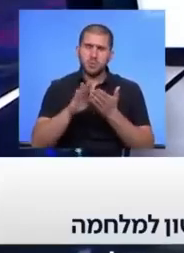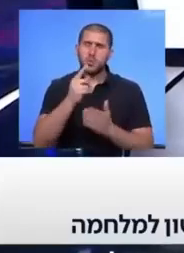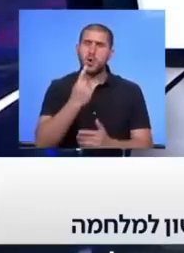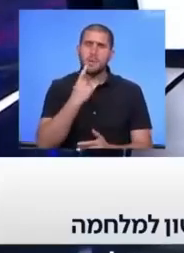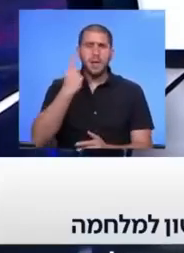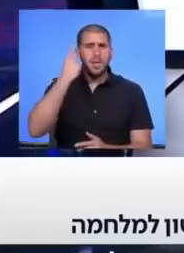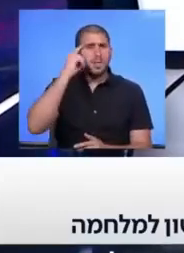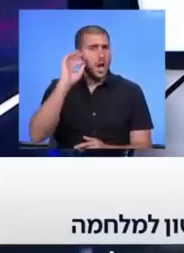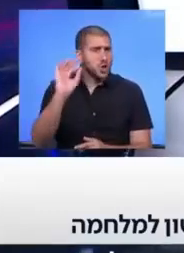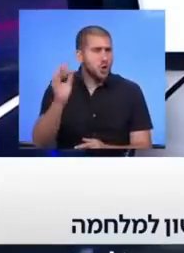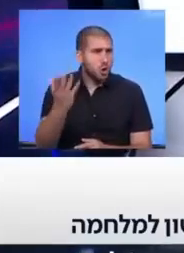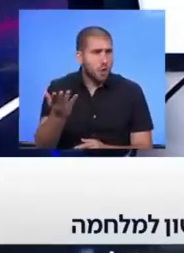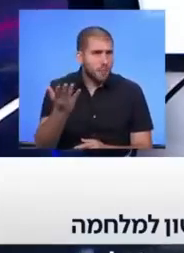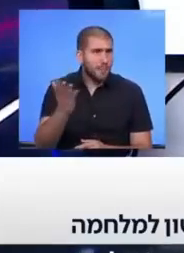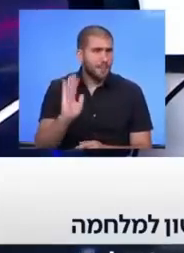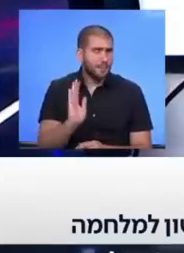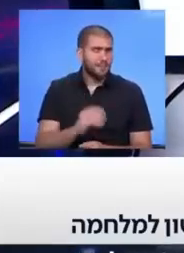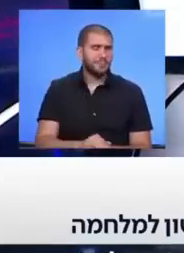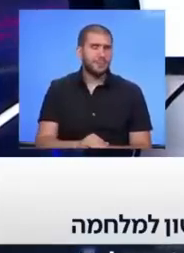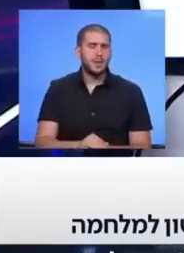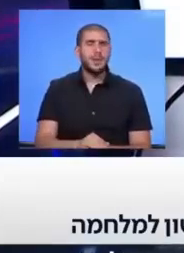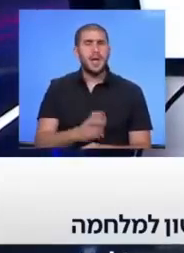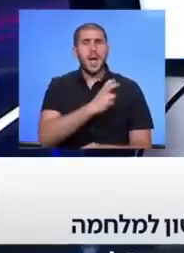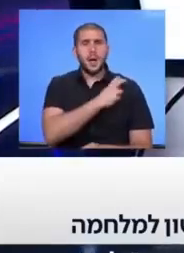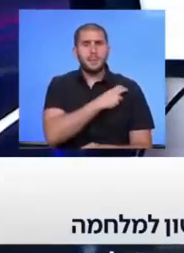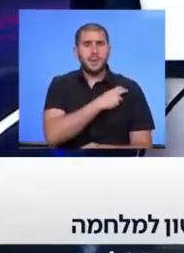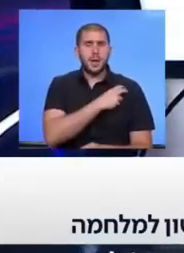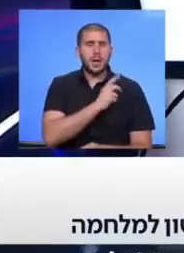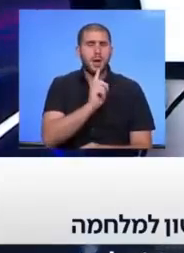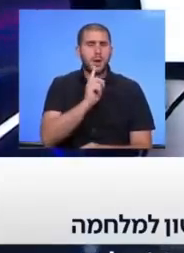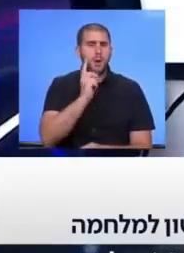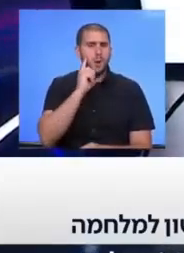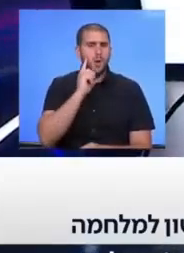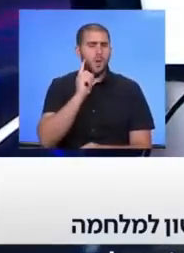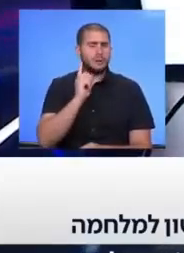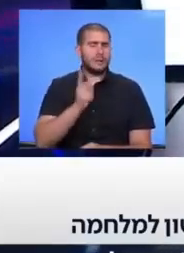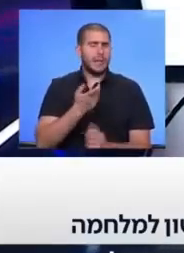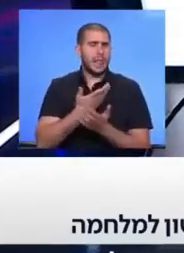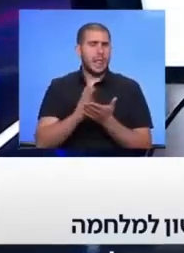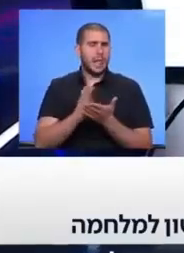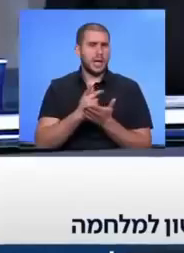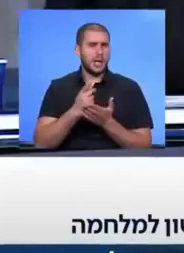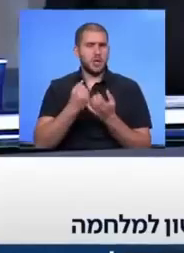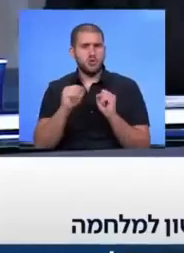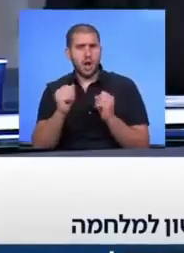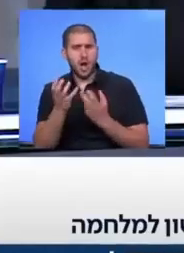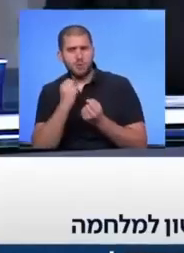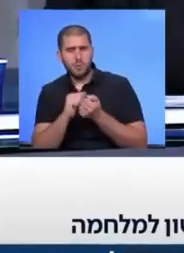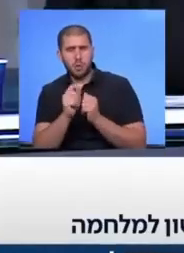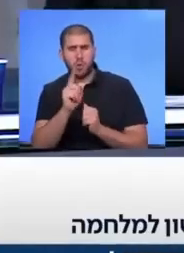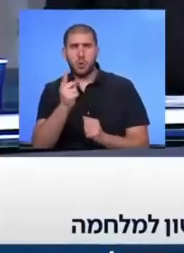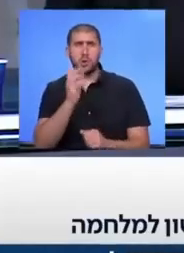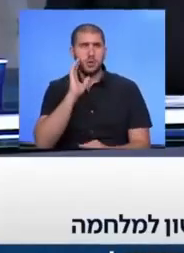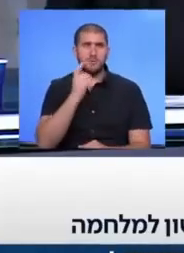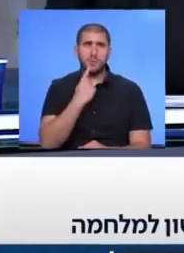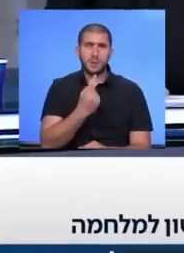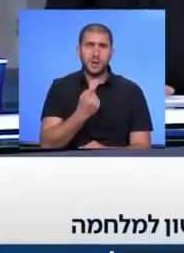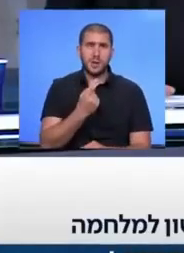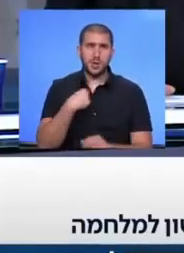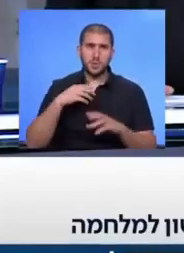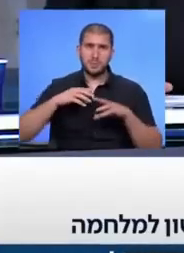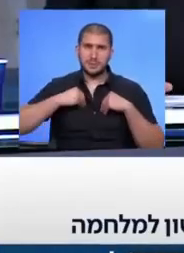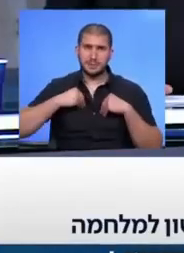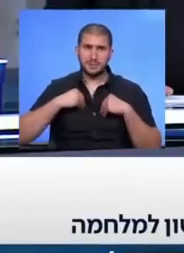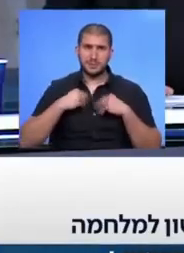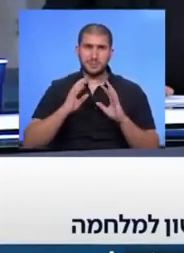לדעתו, דעתו, הרמטכ"ל לא סוברני להחליט לא לשחרר חטופים, תקשיב מה הוא אומר, אז לא אנחנו מסכימים לו,